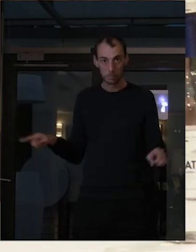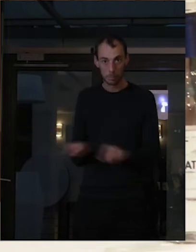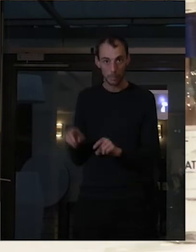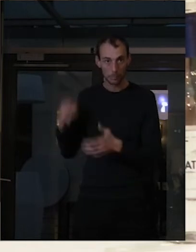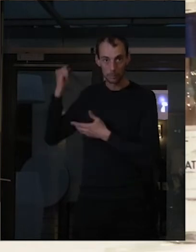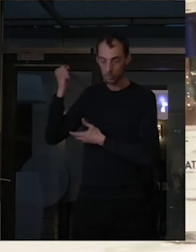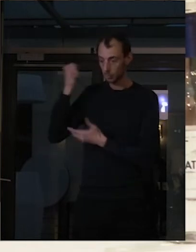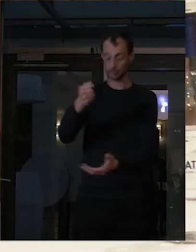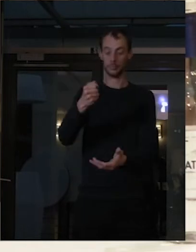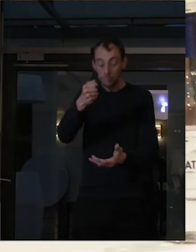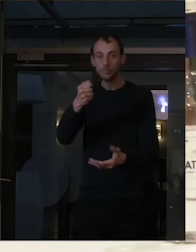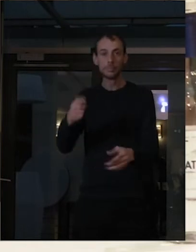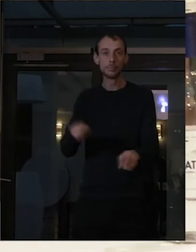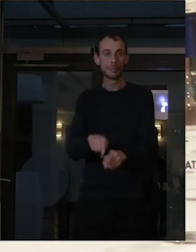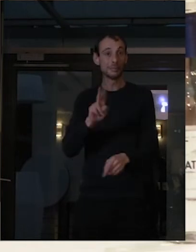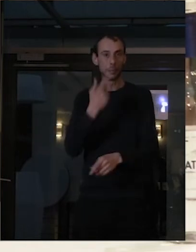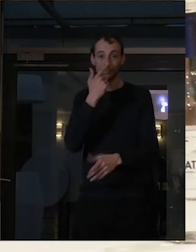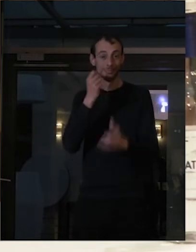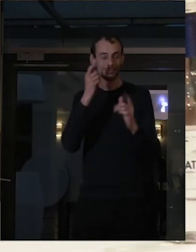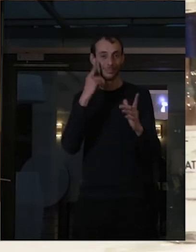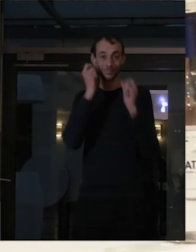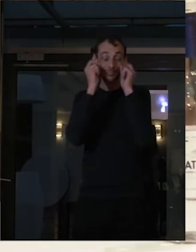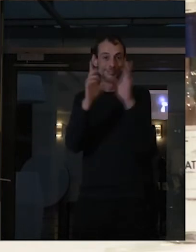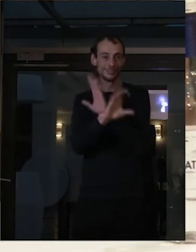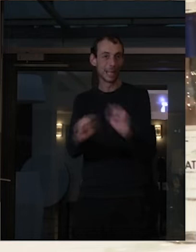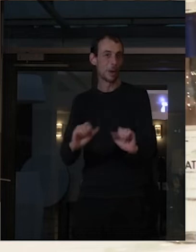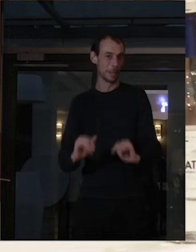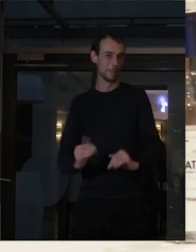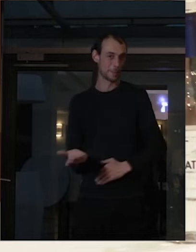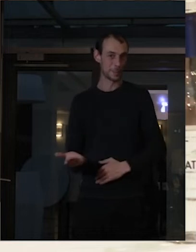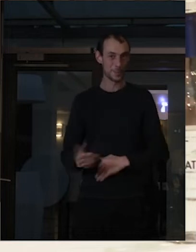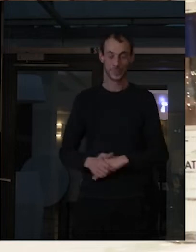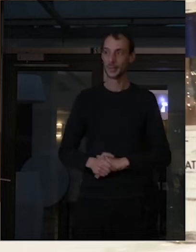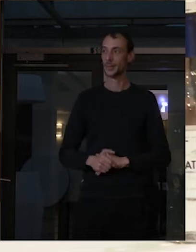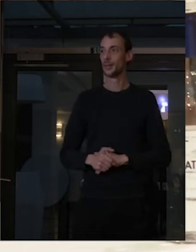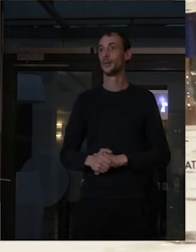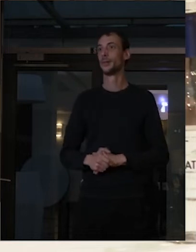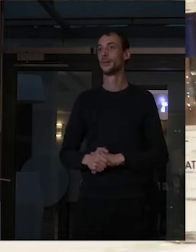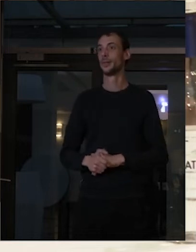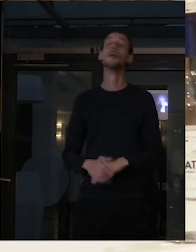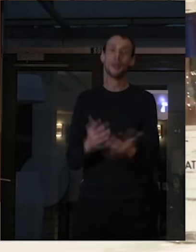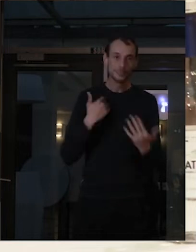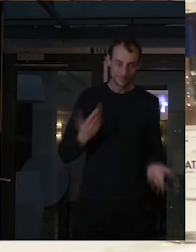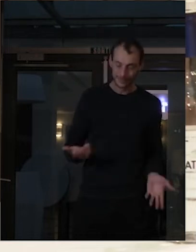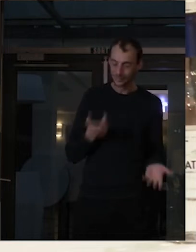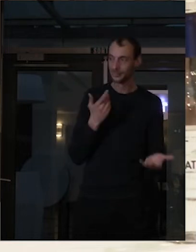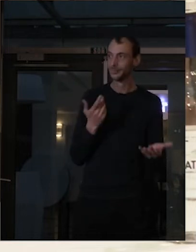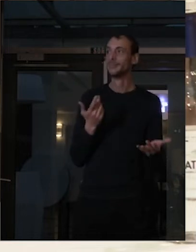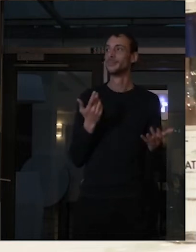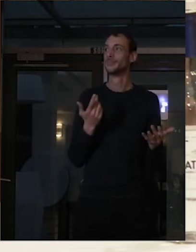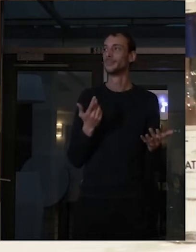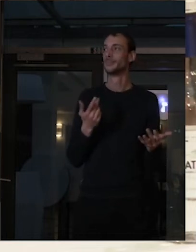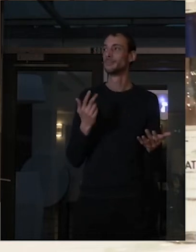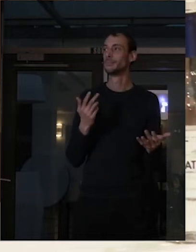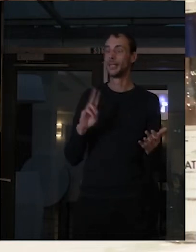vraiment fabuleux. c'est waouh. Et donc, tout ça pour dire que mais à la cour, il n'y avait pas forcément